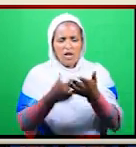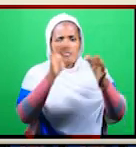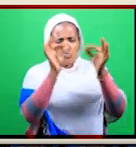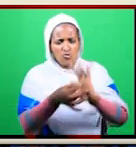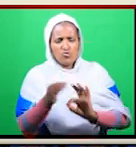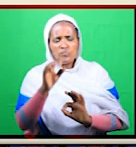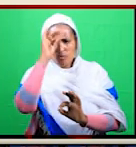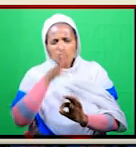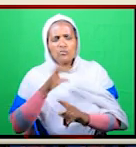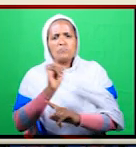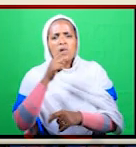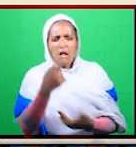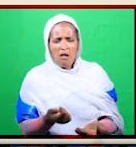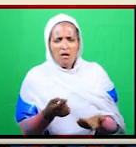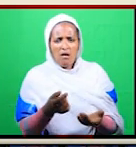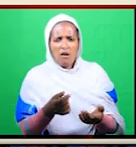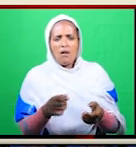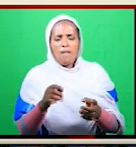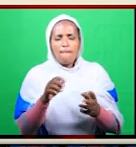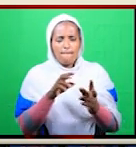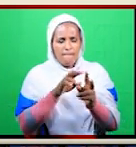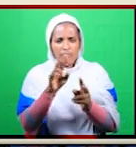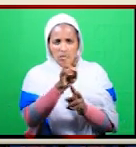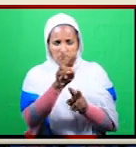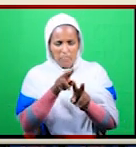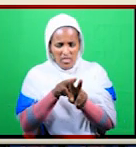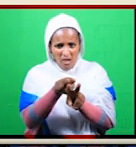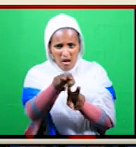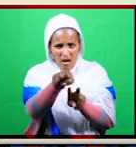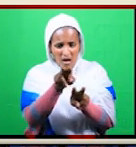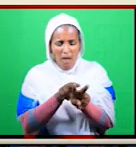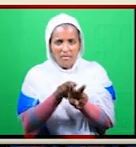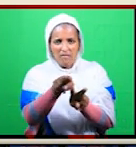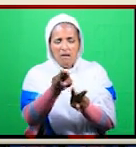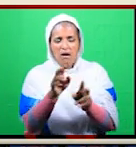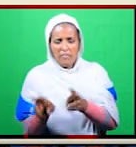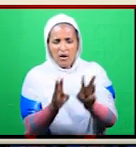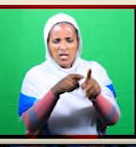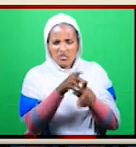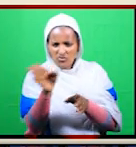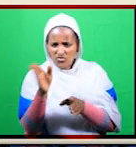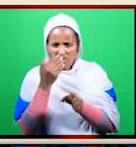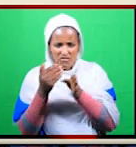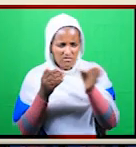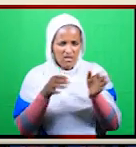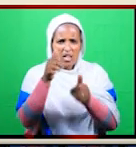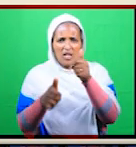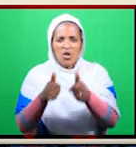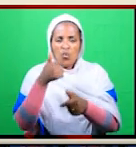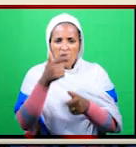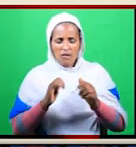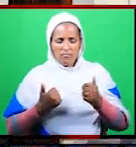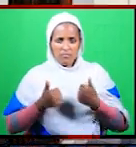ወደ ላይ ወደታች ይላል። ይሄም ሰው እንደዚህ ነው ይልና እንደዚህ አይነት ሰው ከጌታ ዘንድ አንዳች ነገር የሚያገኝ